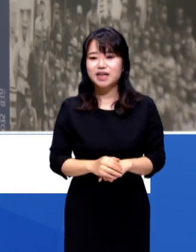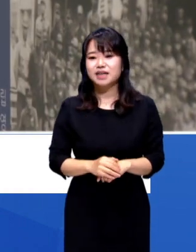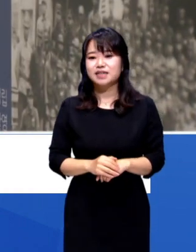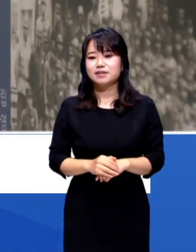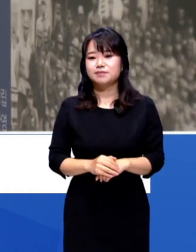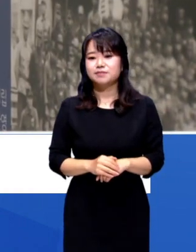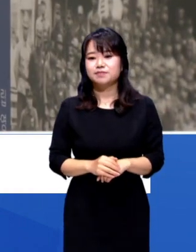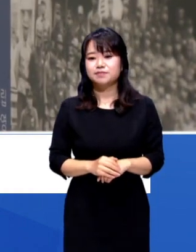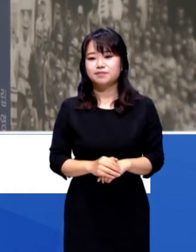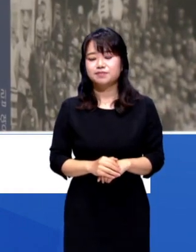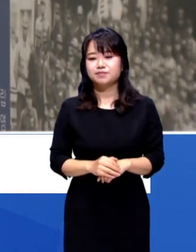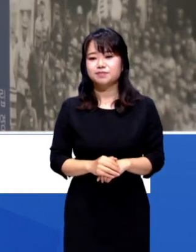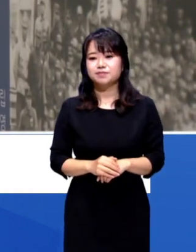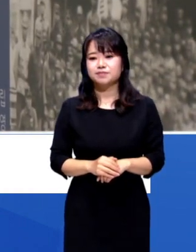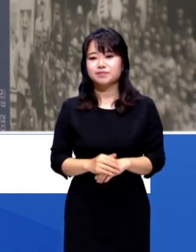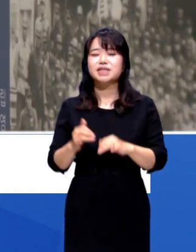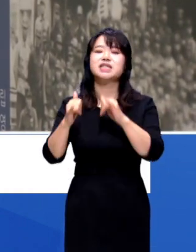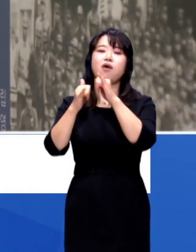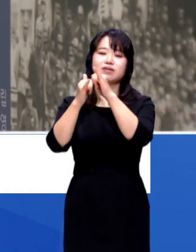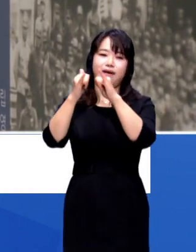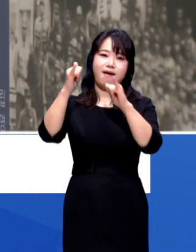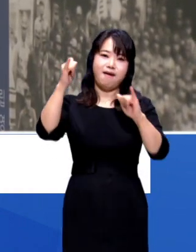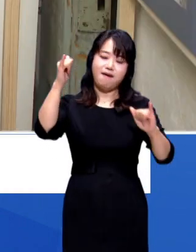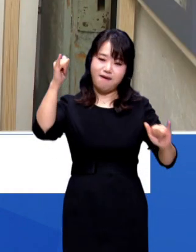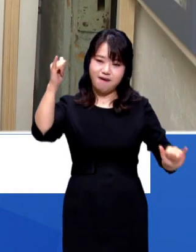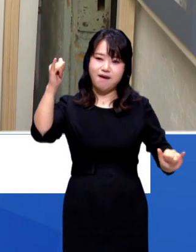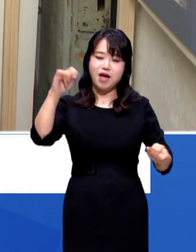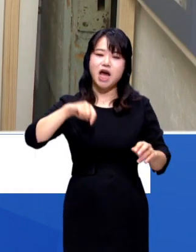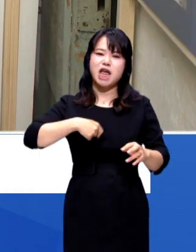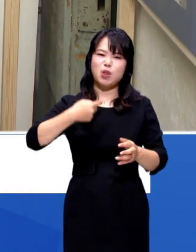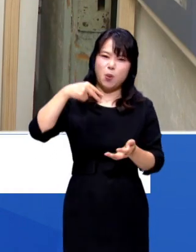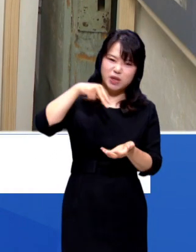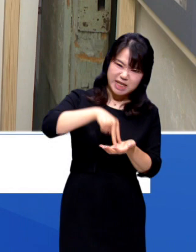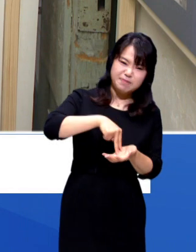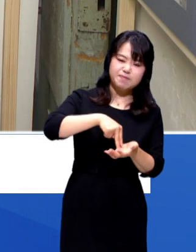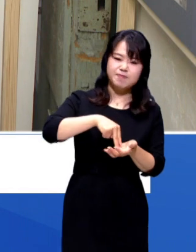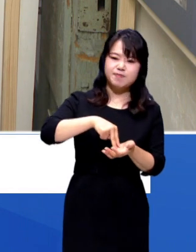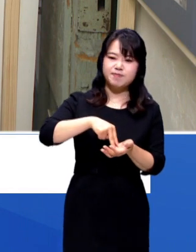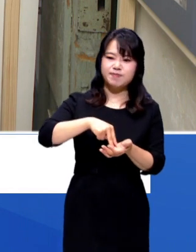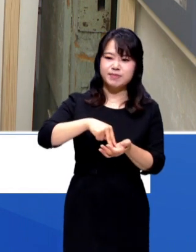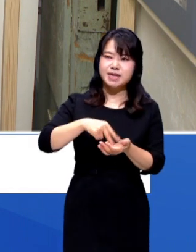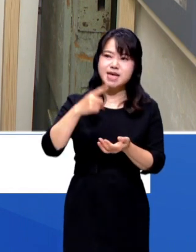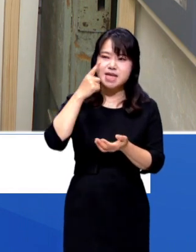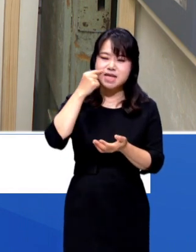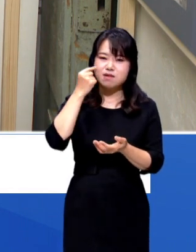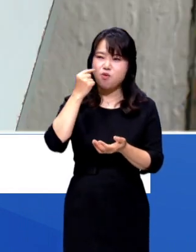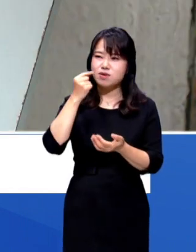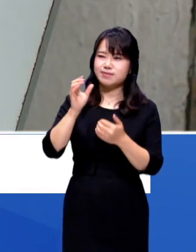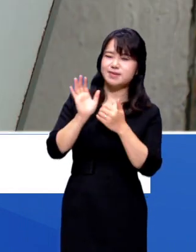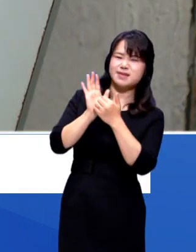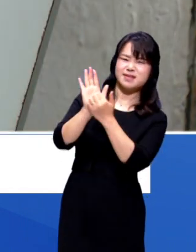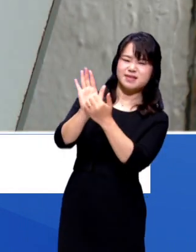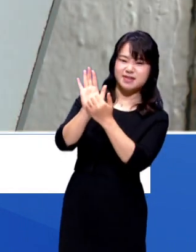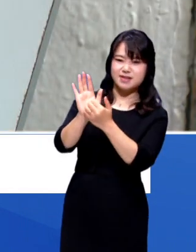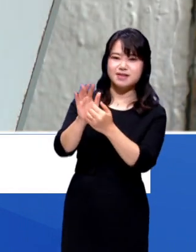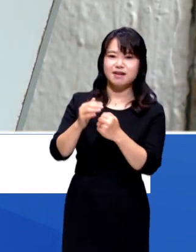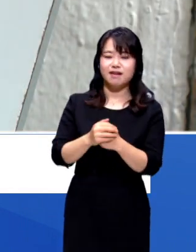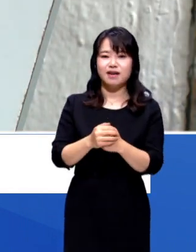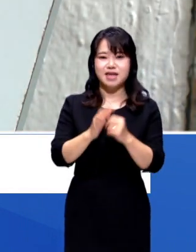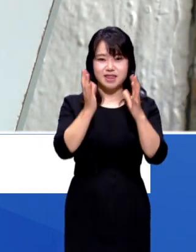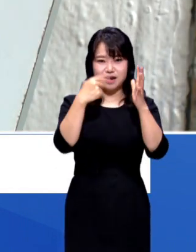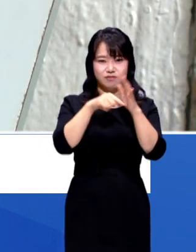우리나라가 있기까지 그 역사, 독립, 네. 그리고 호국, 민주 이 역사에